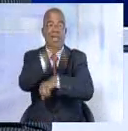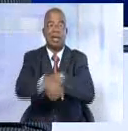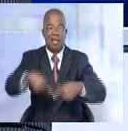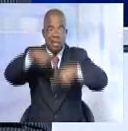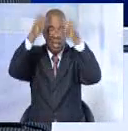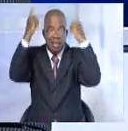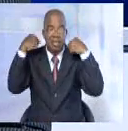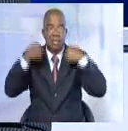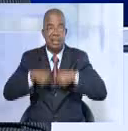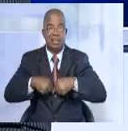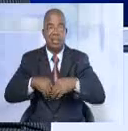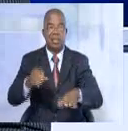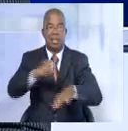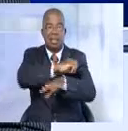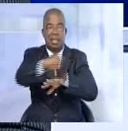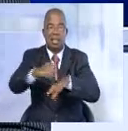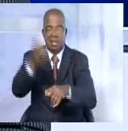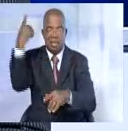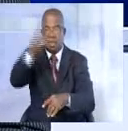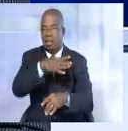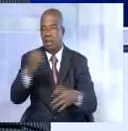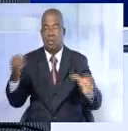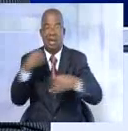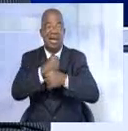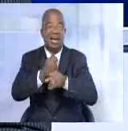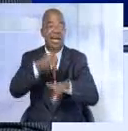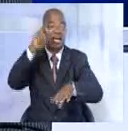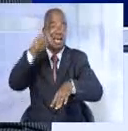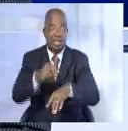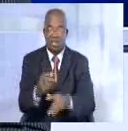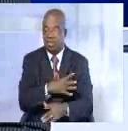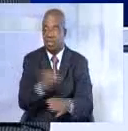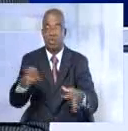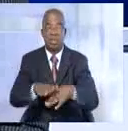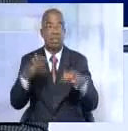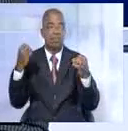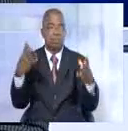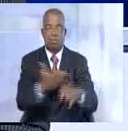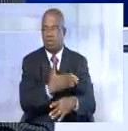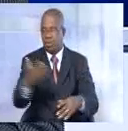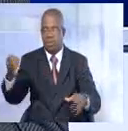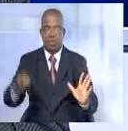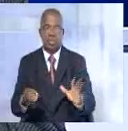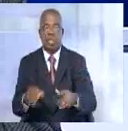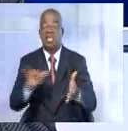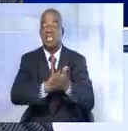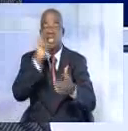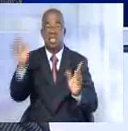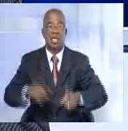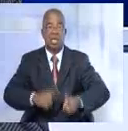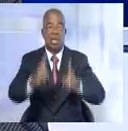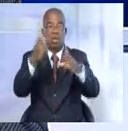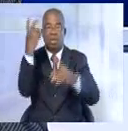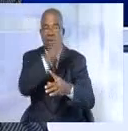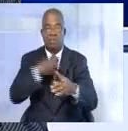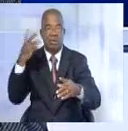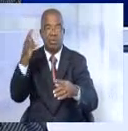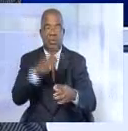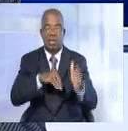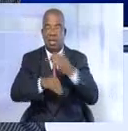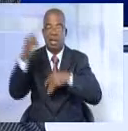d'or de la compétition création écologique. C'était lors des 7e Jeux de la Francophonie à Nice en France, avec